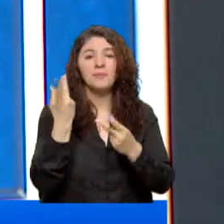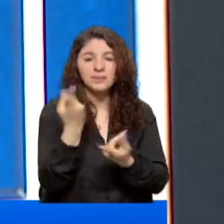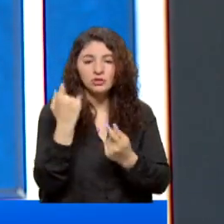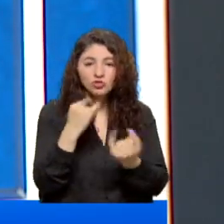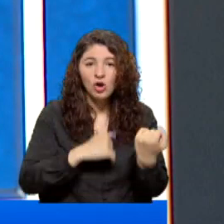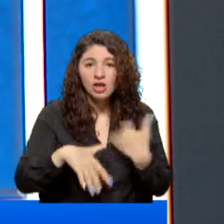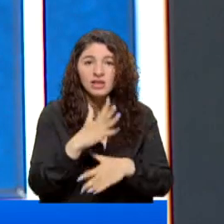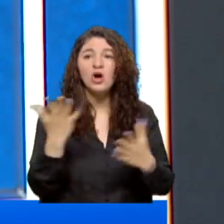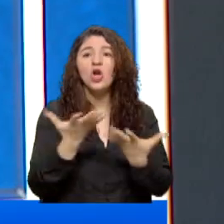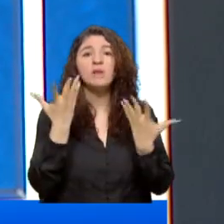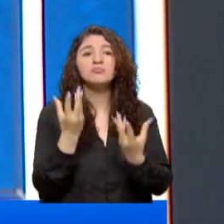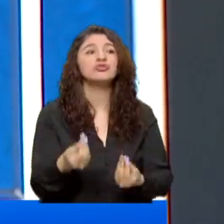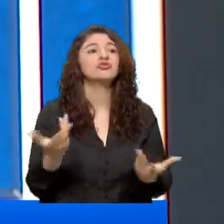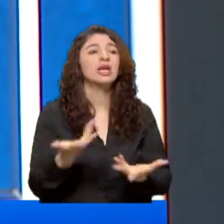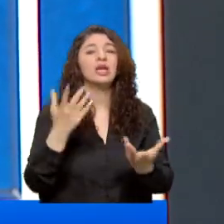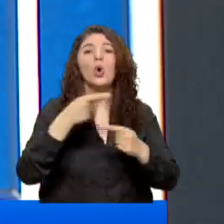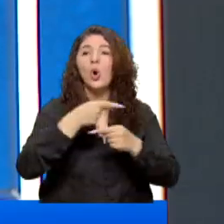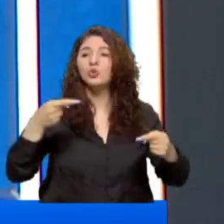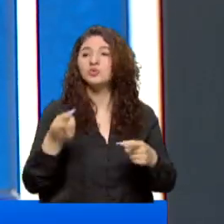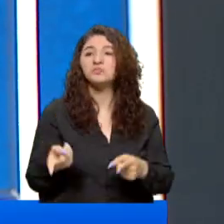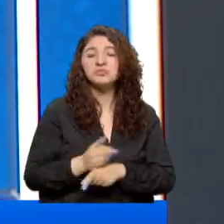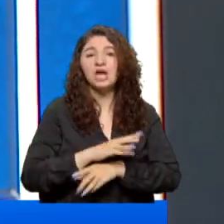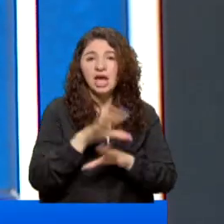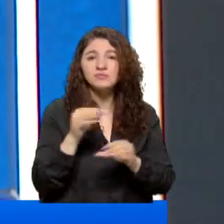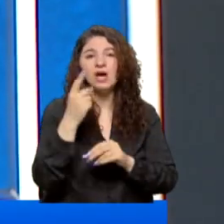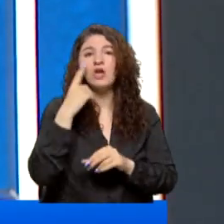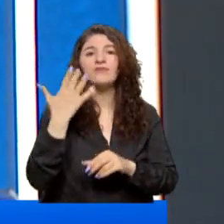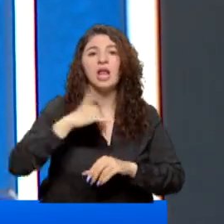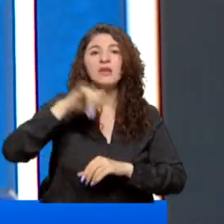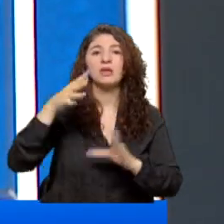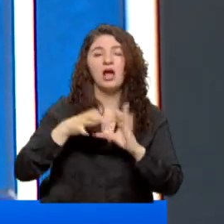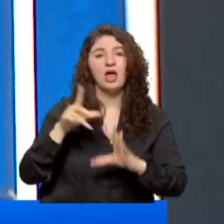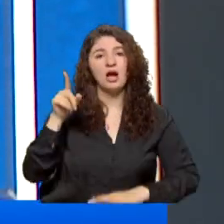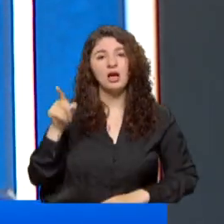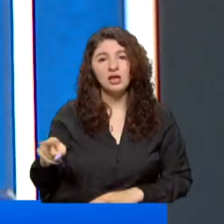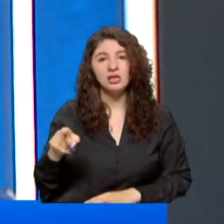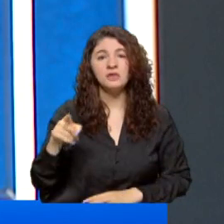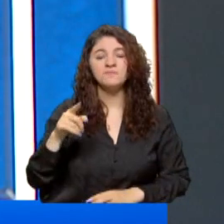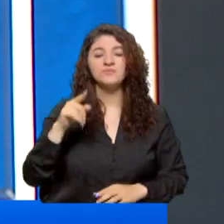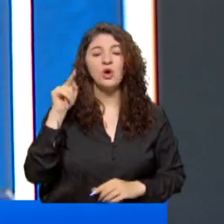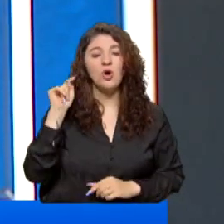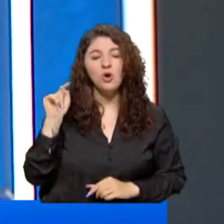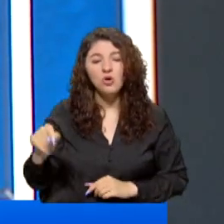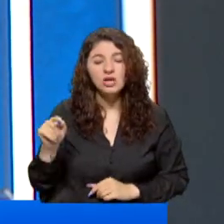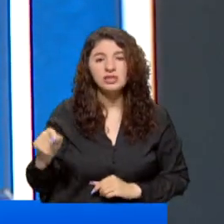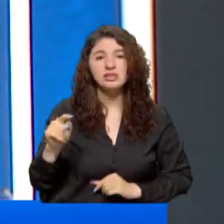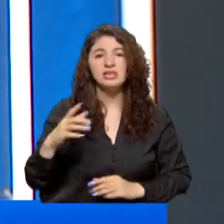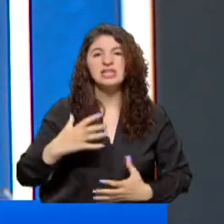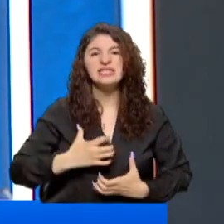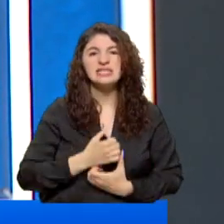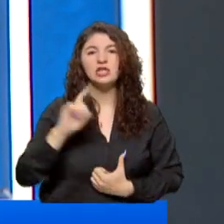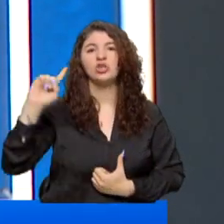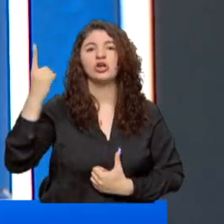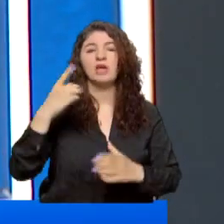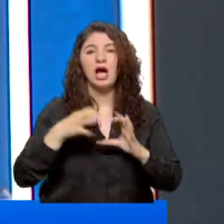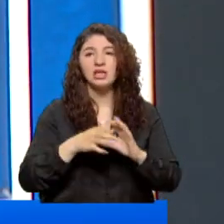bir felakette olası bir olumsuzlukta Atatürk Havaalanı ile ilgili Oranın Kriz